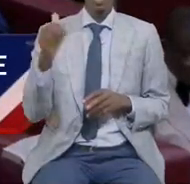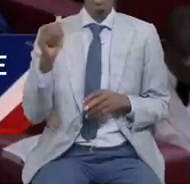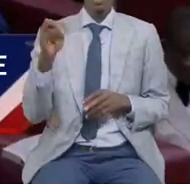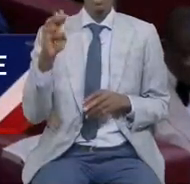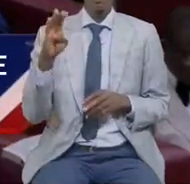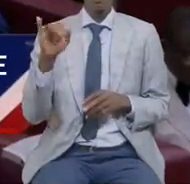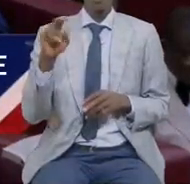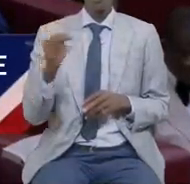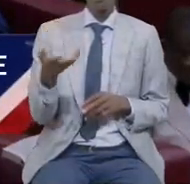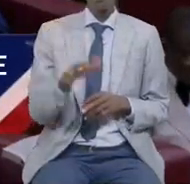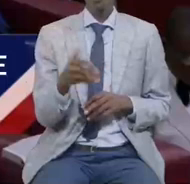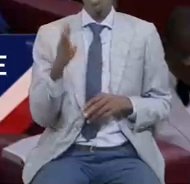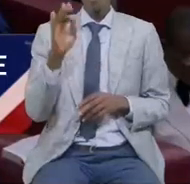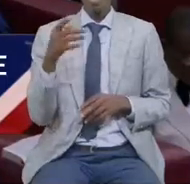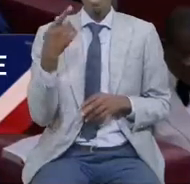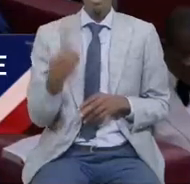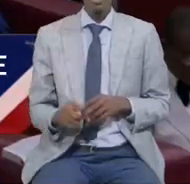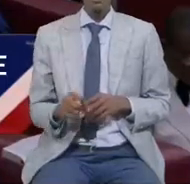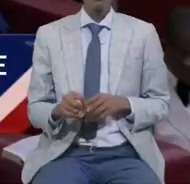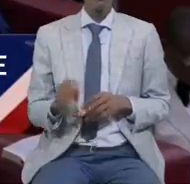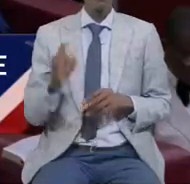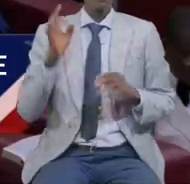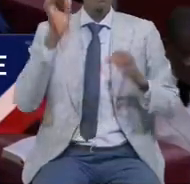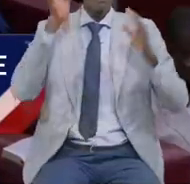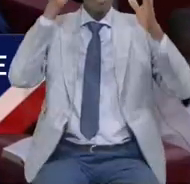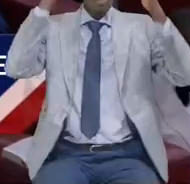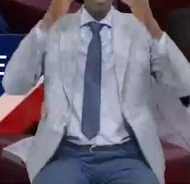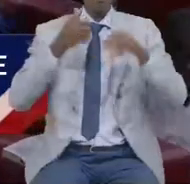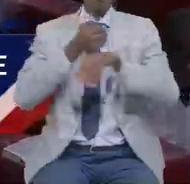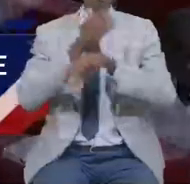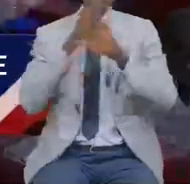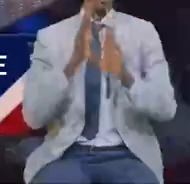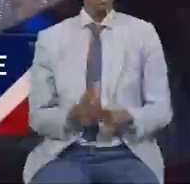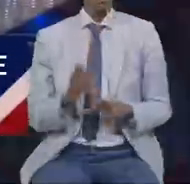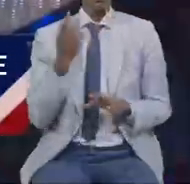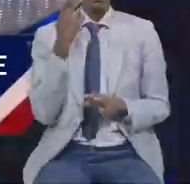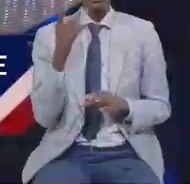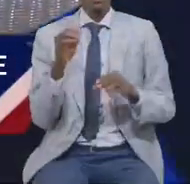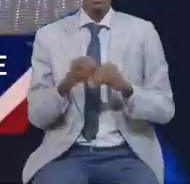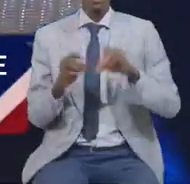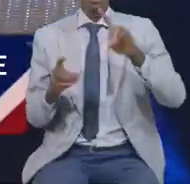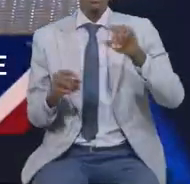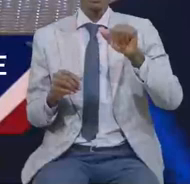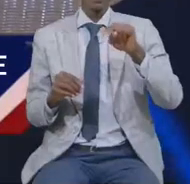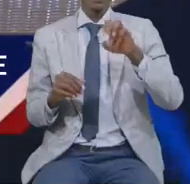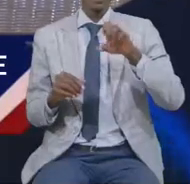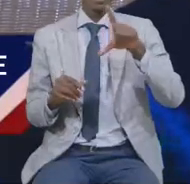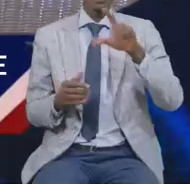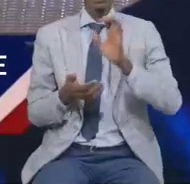blasphémateur. Alors, voyons. Daniel 3, verset